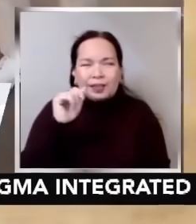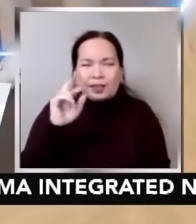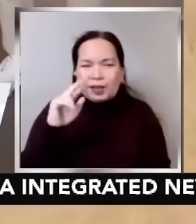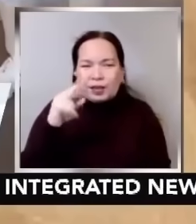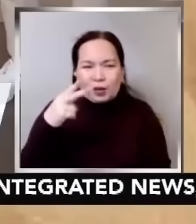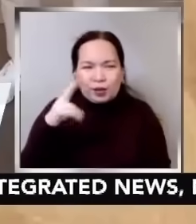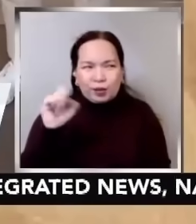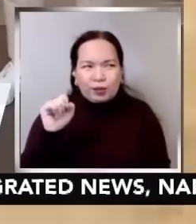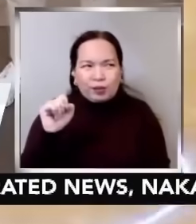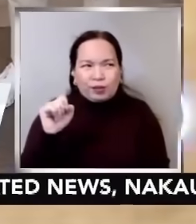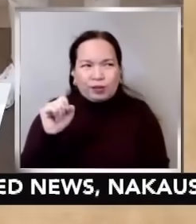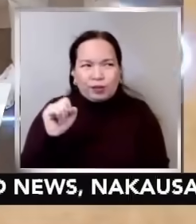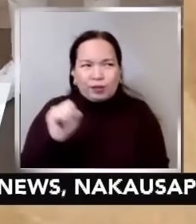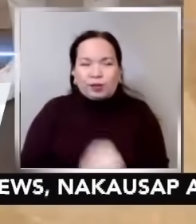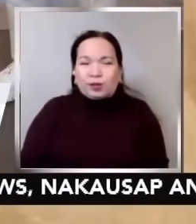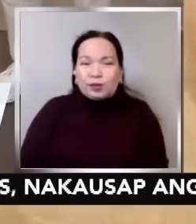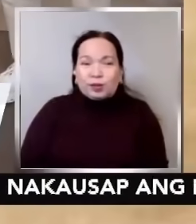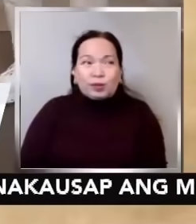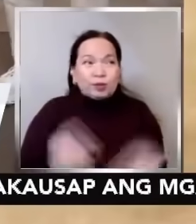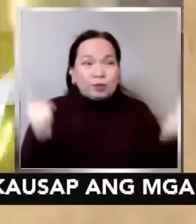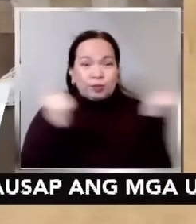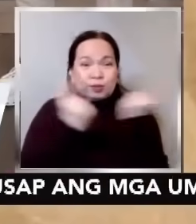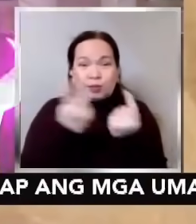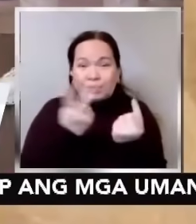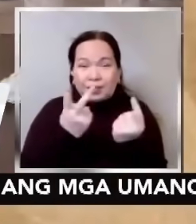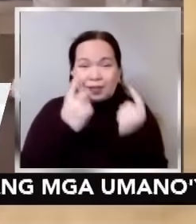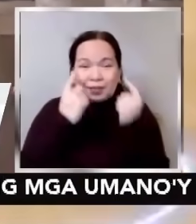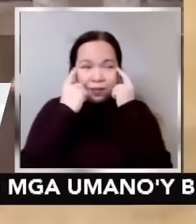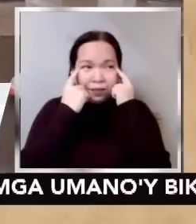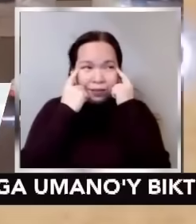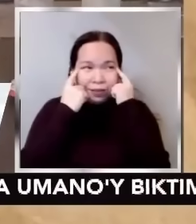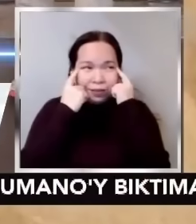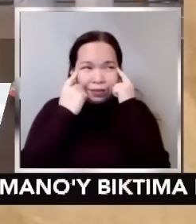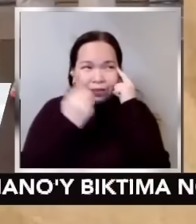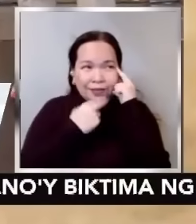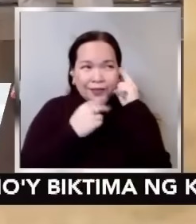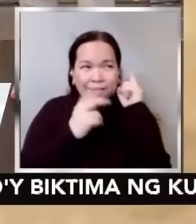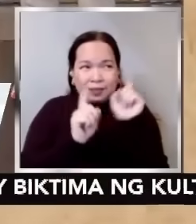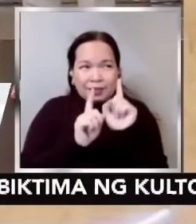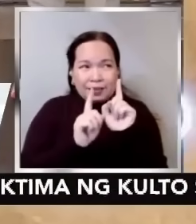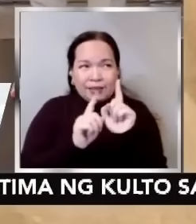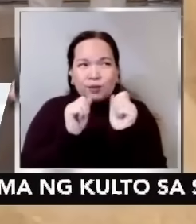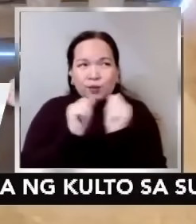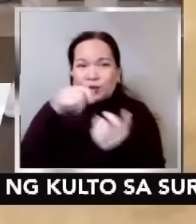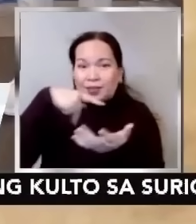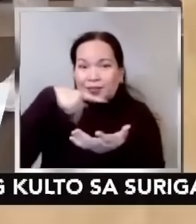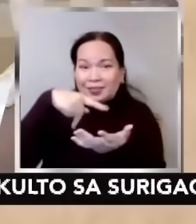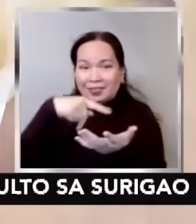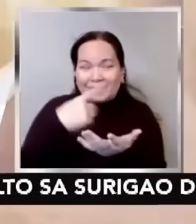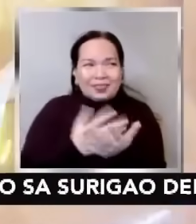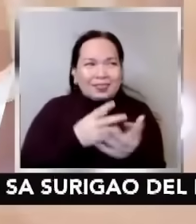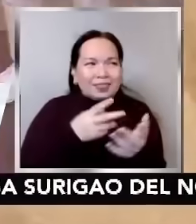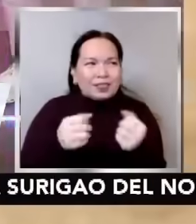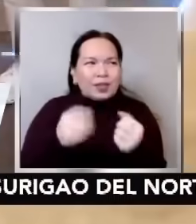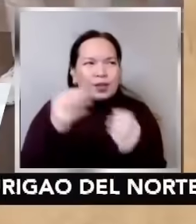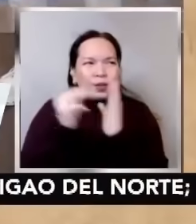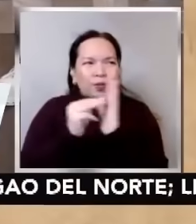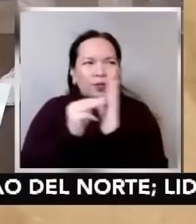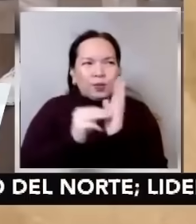Ang meet-up ng dalawang Chinito Cutie. May bonus na dance battle na may million views and counting na sa TikTok.